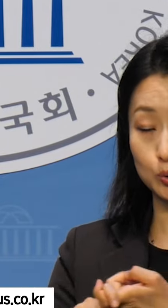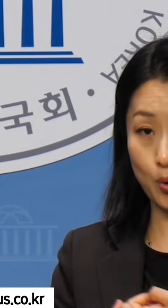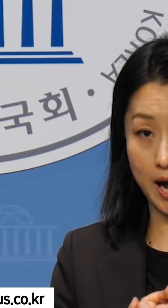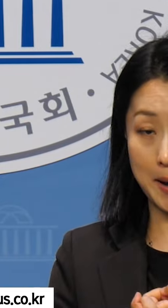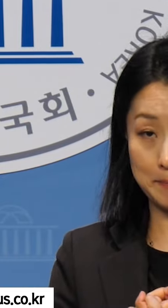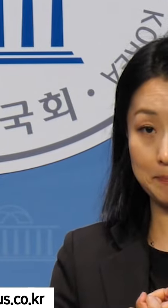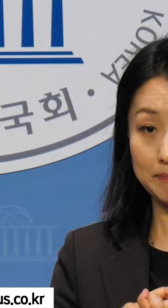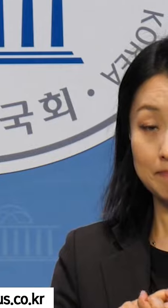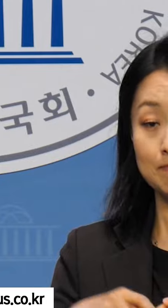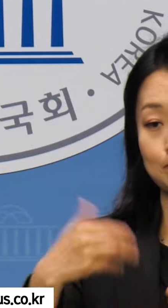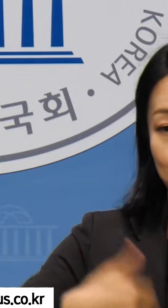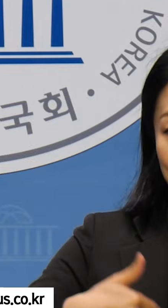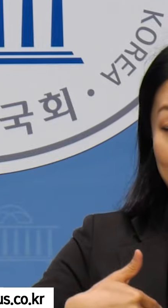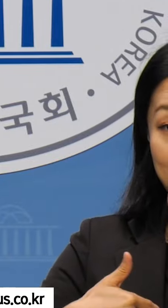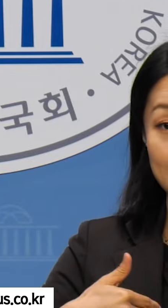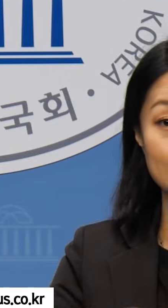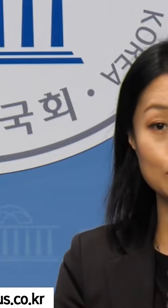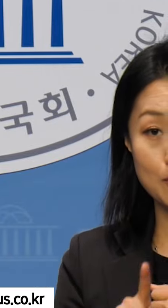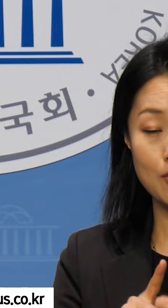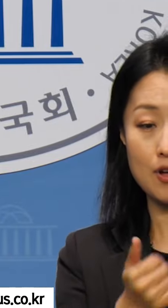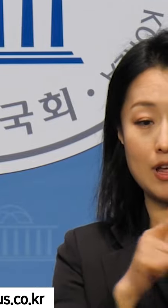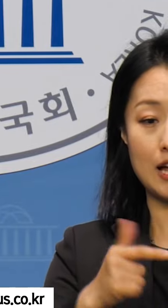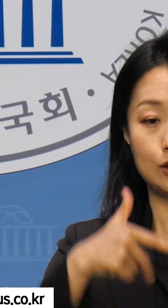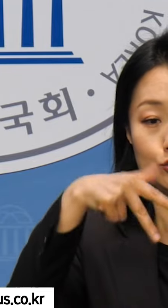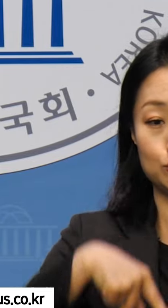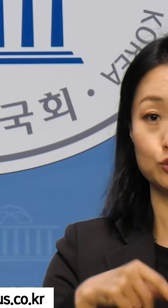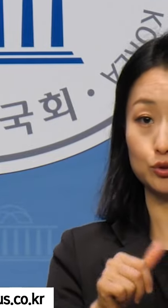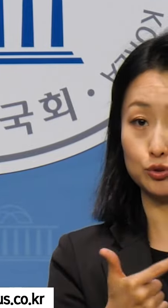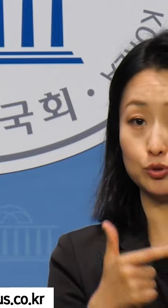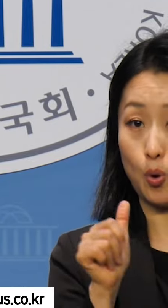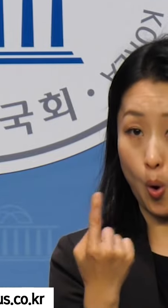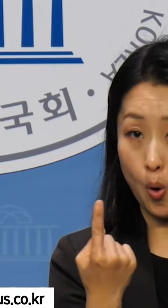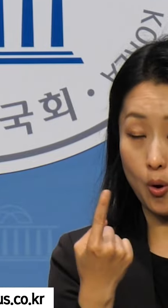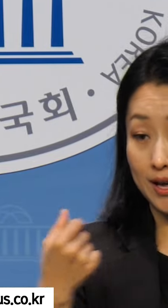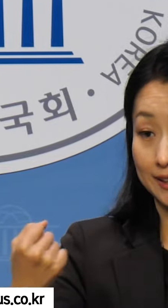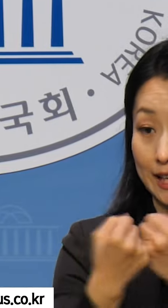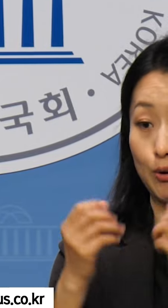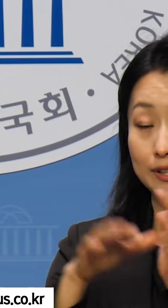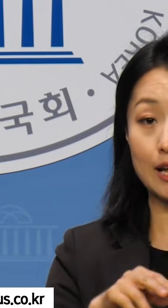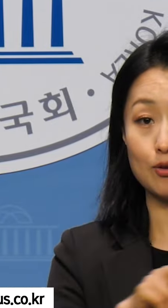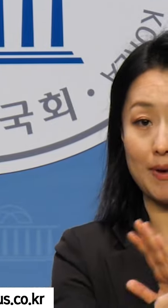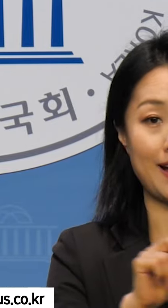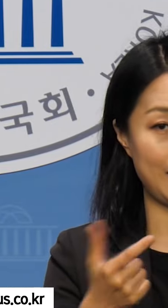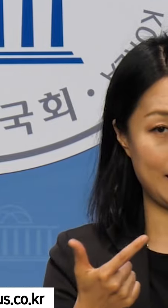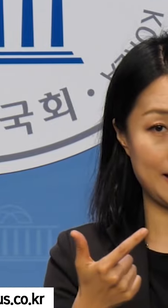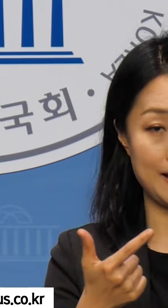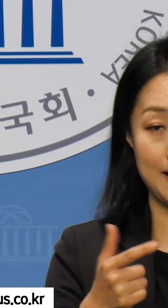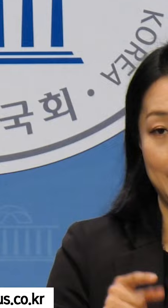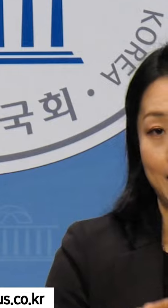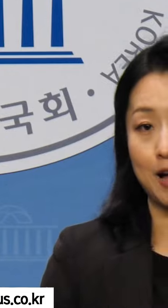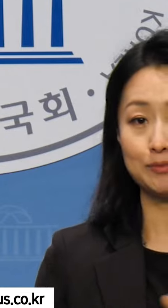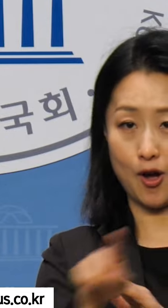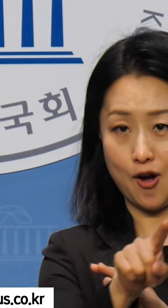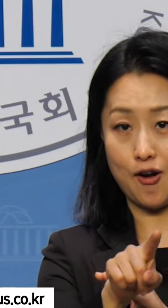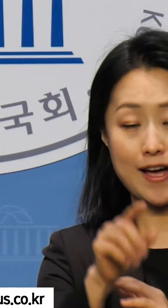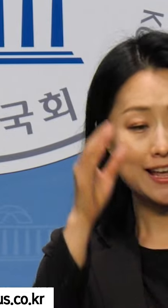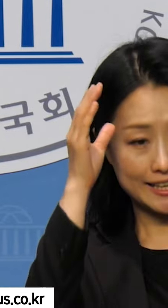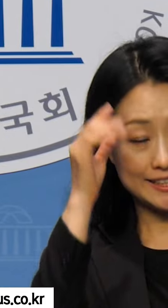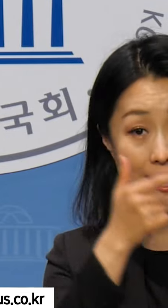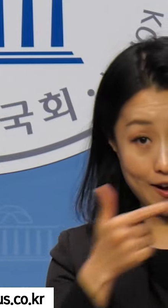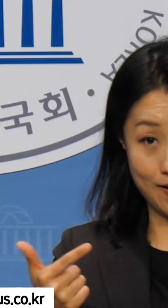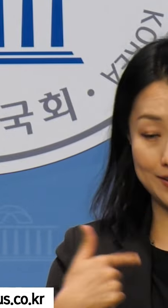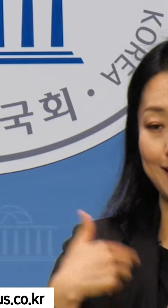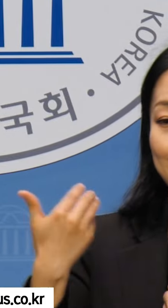들어갈 것을 권했던 것도 한준호는 적어도 싸워야 할 때 도망가지 않고 먼저 앞서 싸울 것이란 기대가